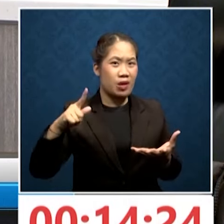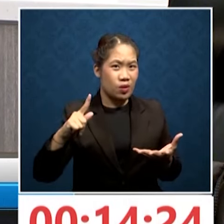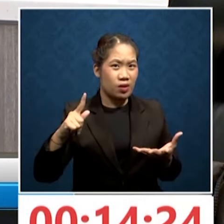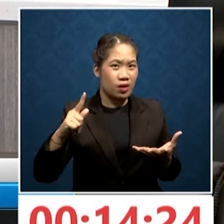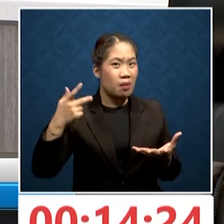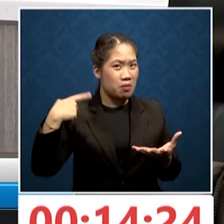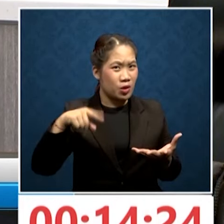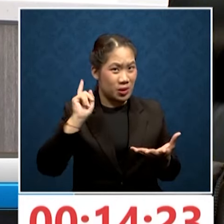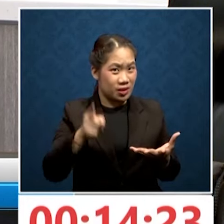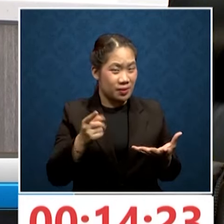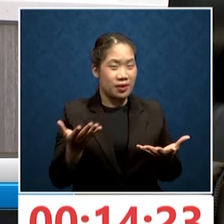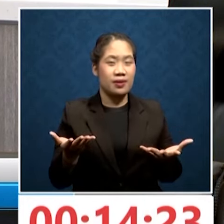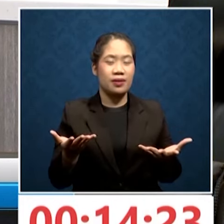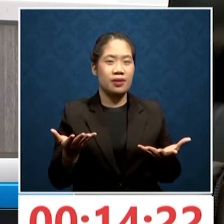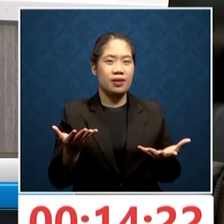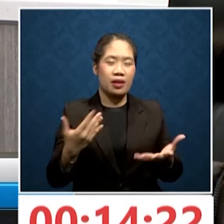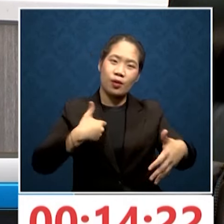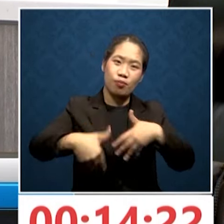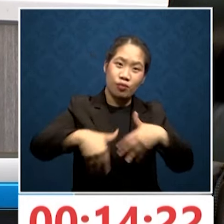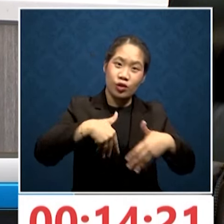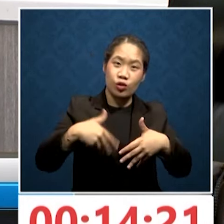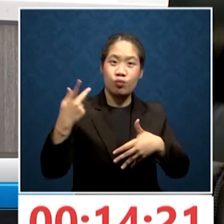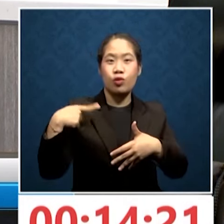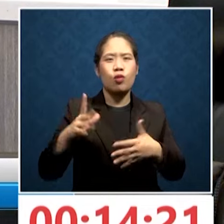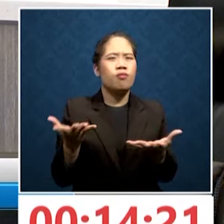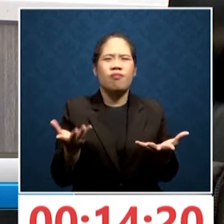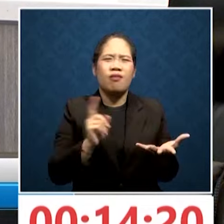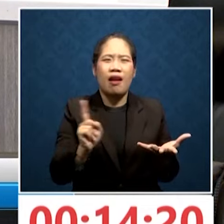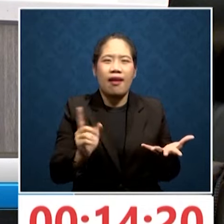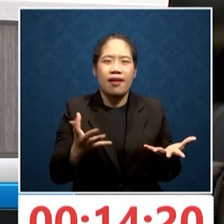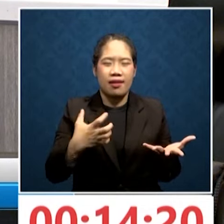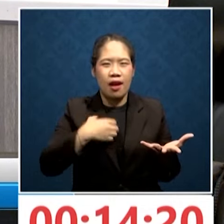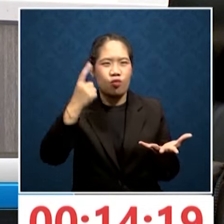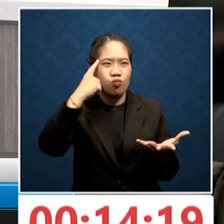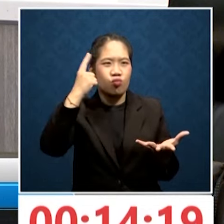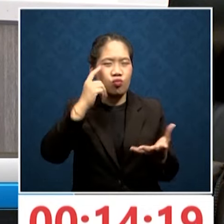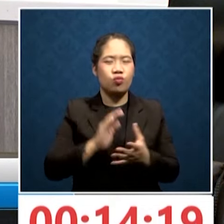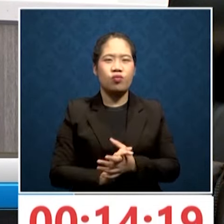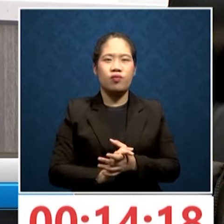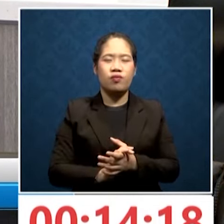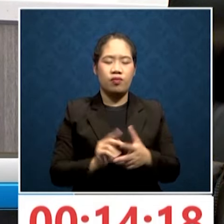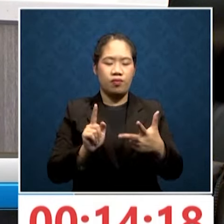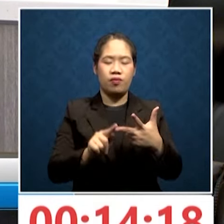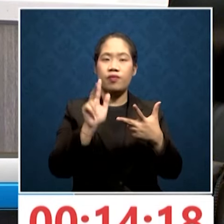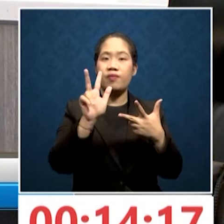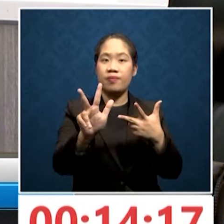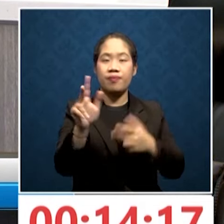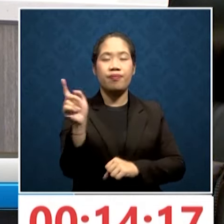ากรของกระทรวงสาธารณสุขและประชาชนอย่างไรอยากจะทราบรายละเอียดข้อที่